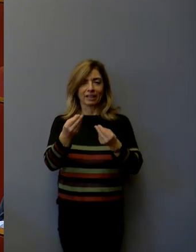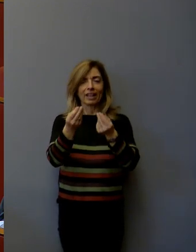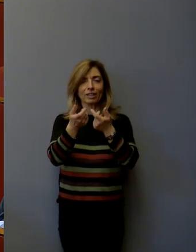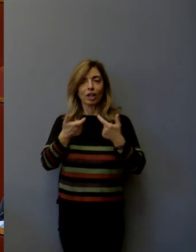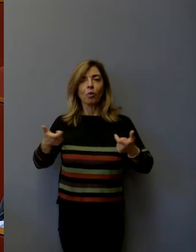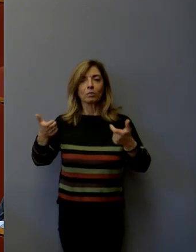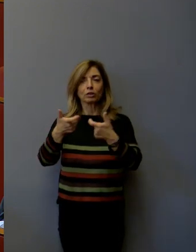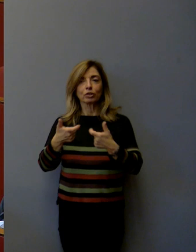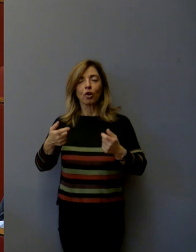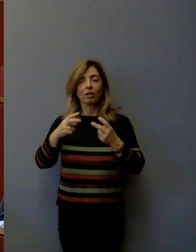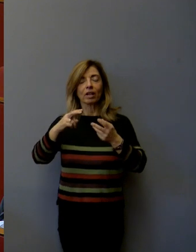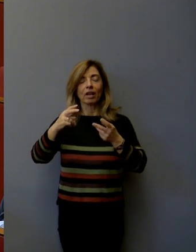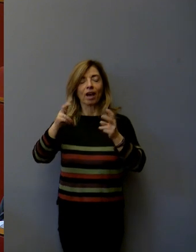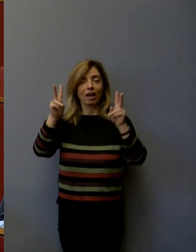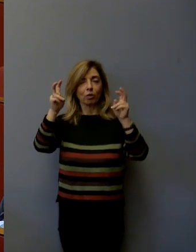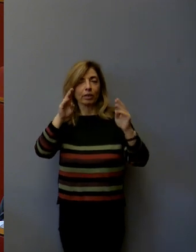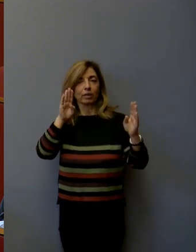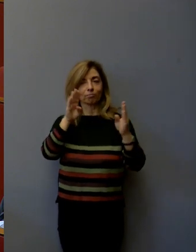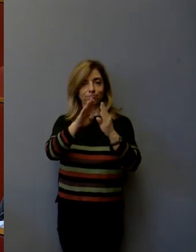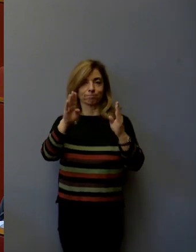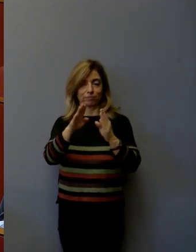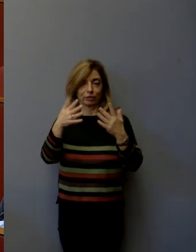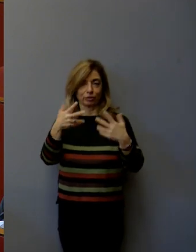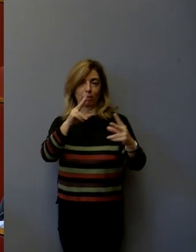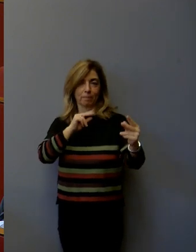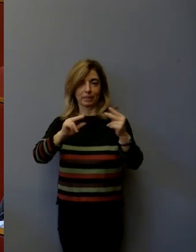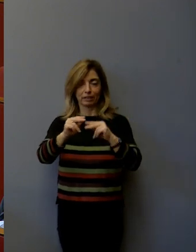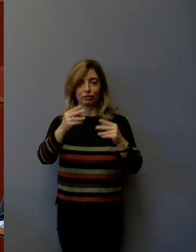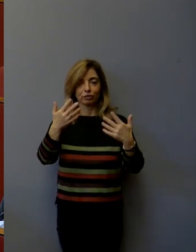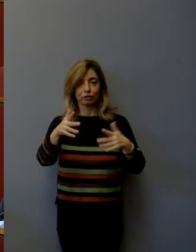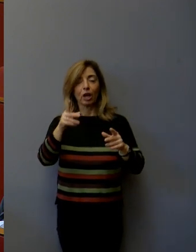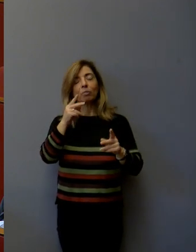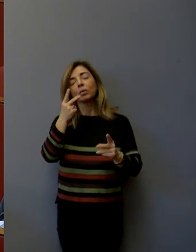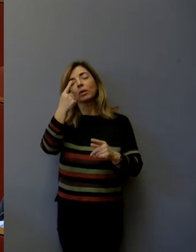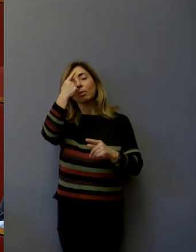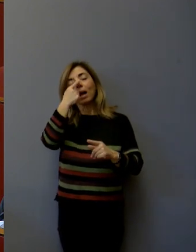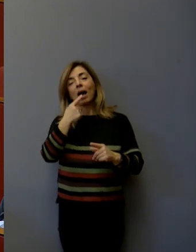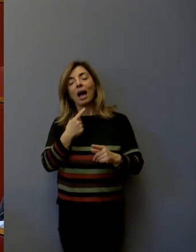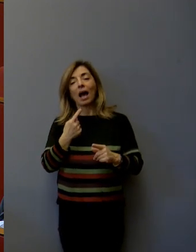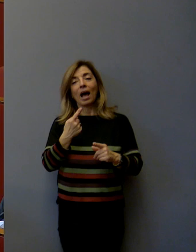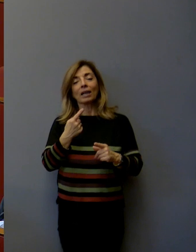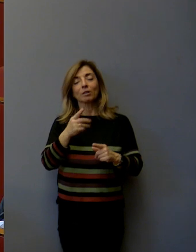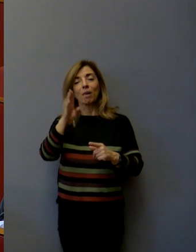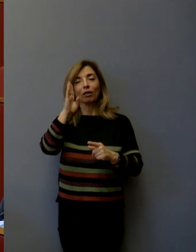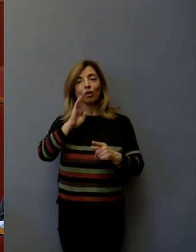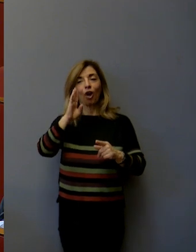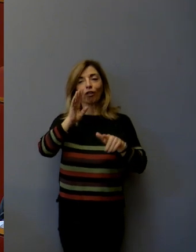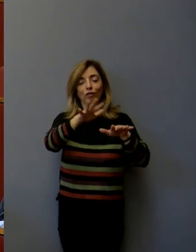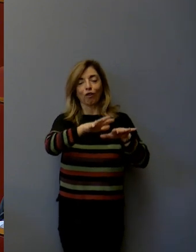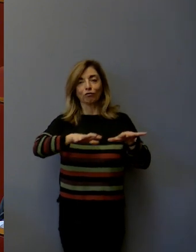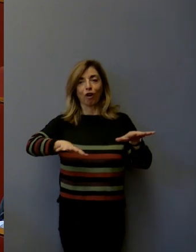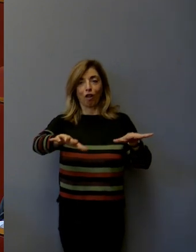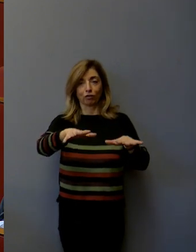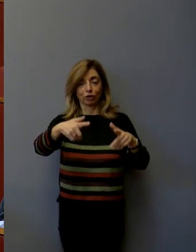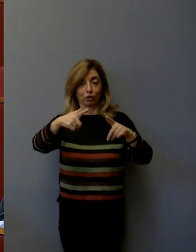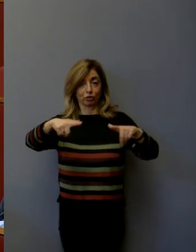attengono appunto alla all'aspetto idrogeologico di questa città Sampierdarena